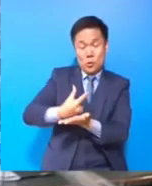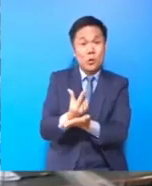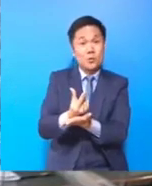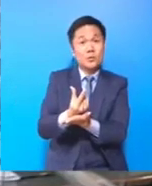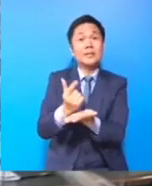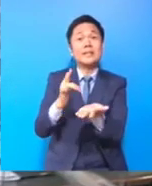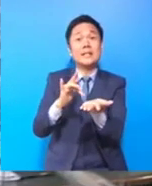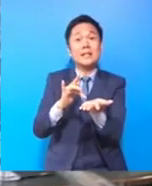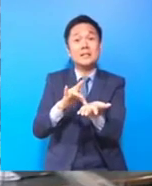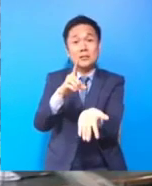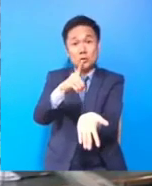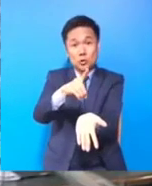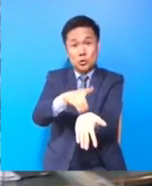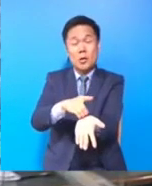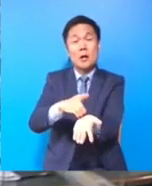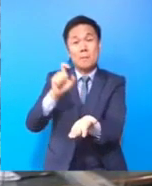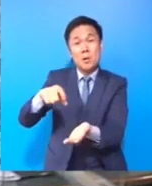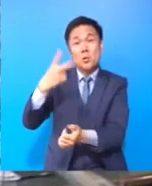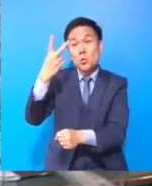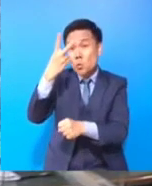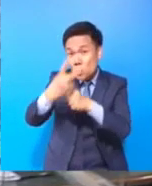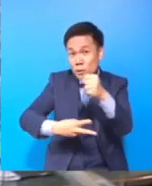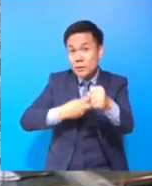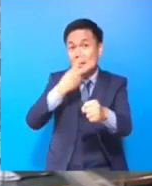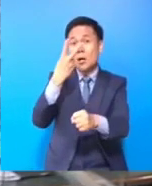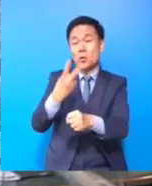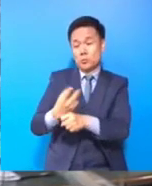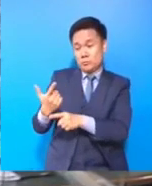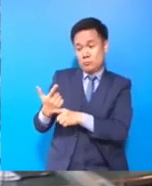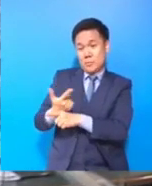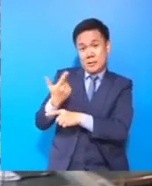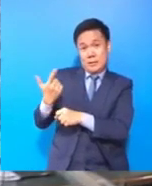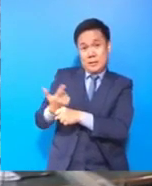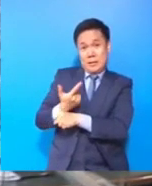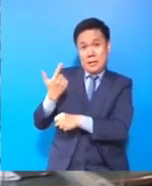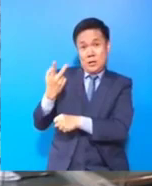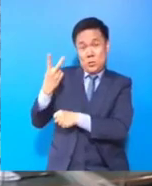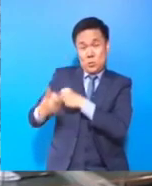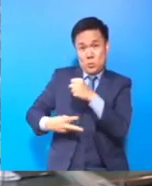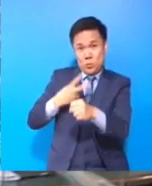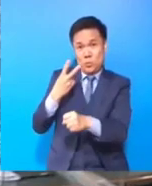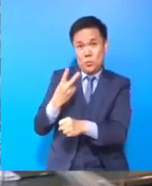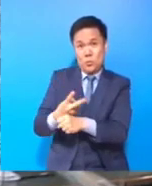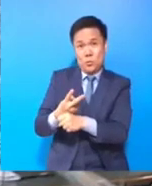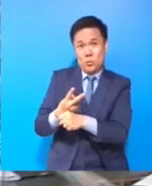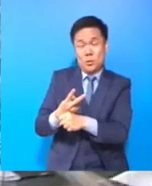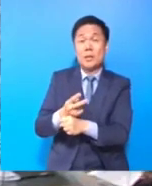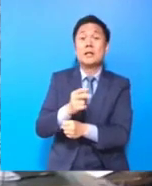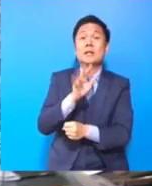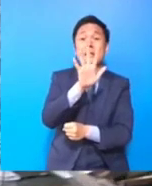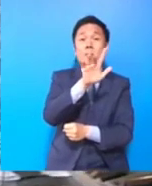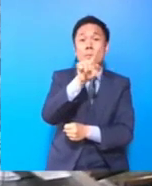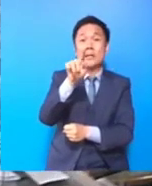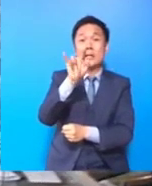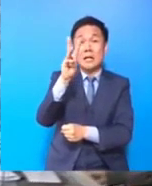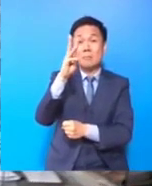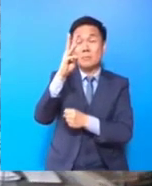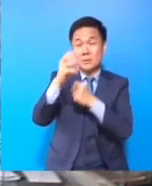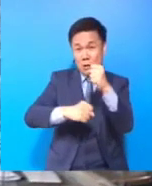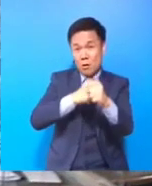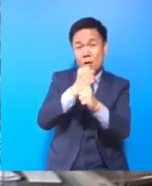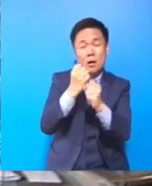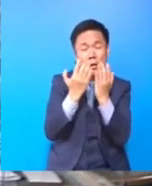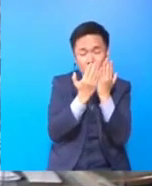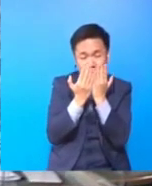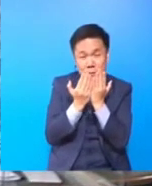belajar bidang kedokteran memerlukan dua tahun untuk resmi chipset pas lima hingga enam lima hingga enam tahun belajar